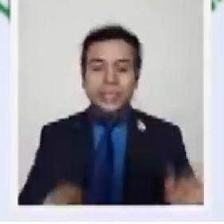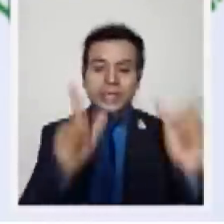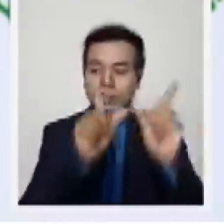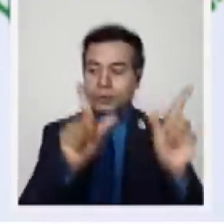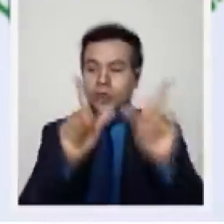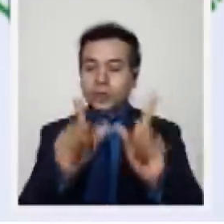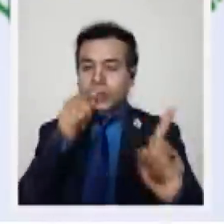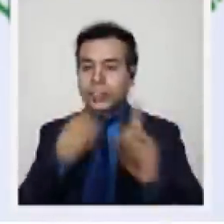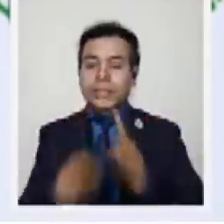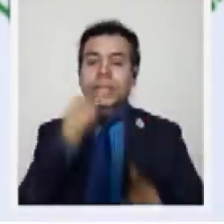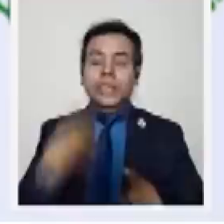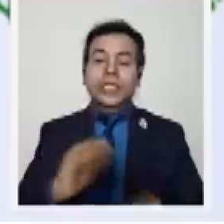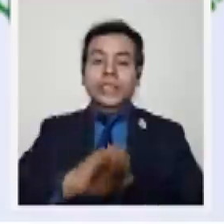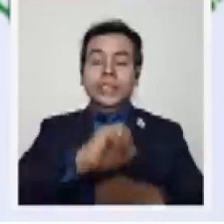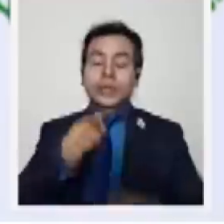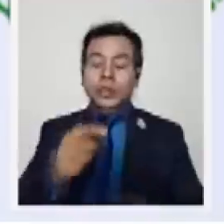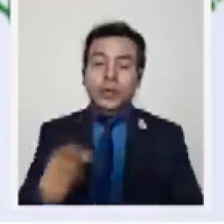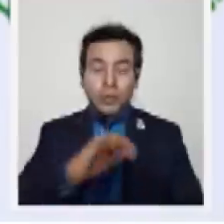ওয়েবসাইট